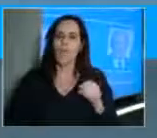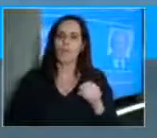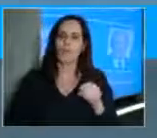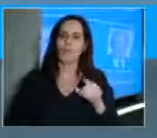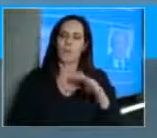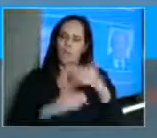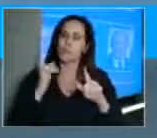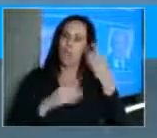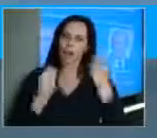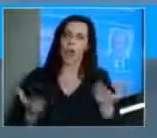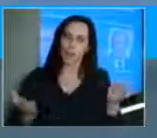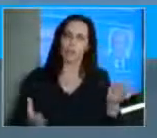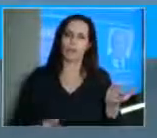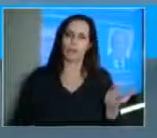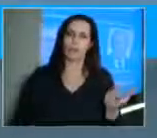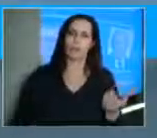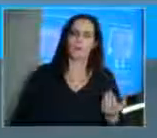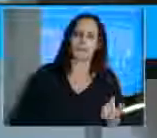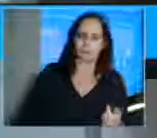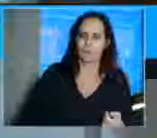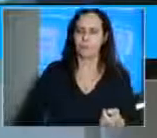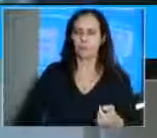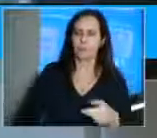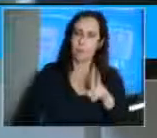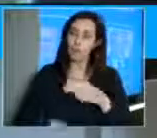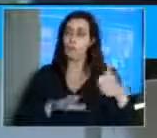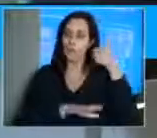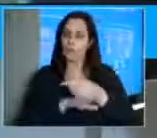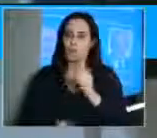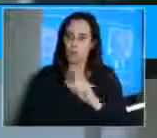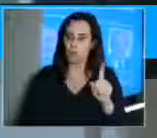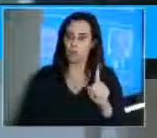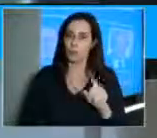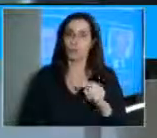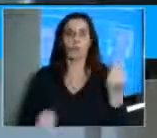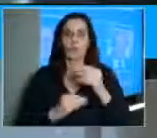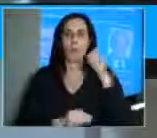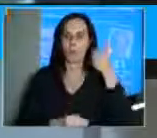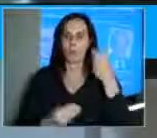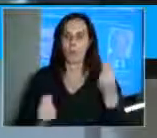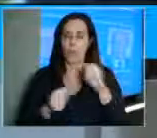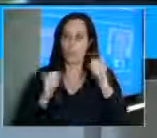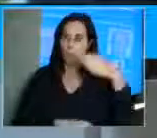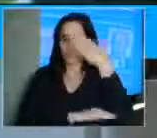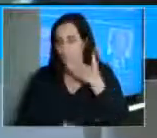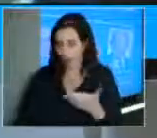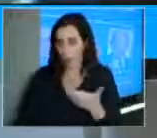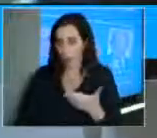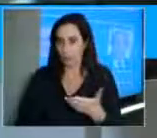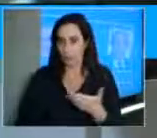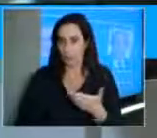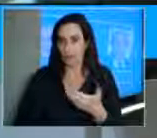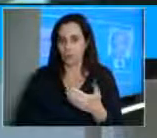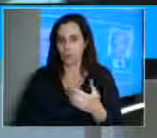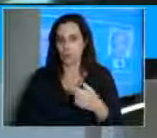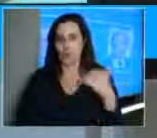תוצאה טובה. ויש מנהיגים כאלו שלא, ששמים במקום הראשון, קודם כל, את ביטחון מדינת ישראל, את מדינת ישראל,